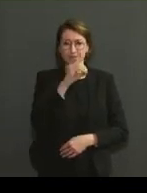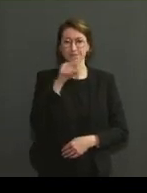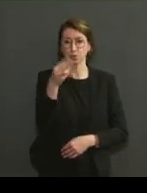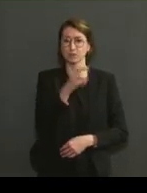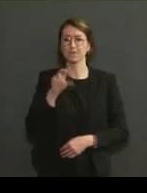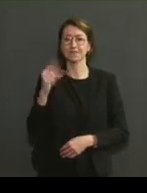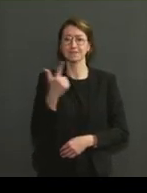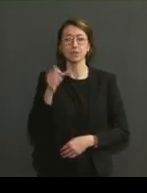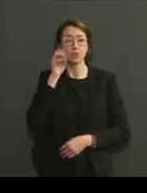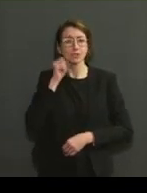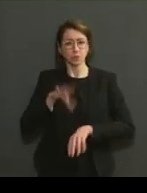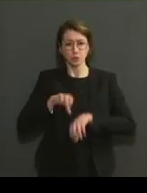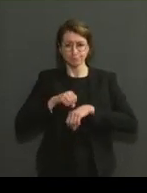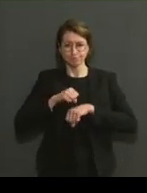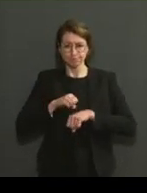cas.